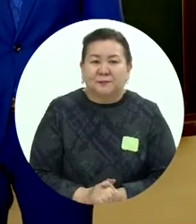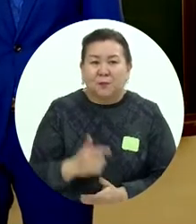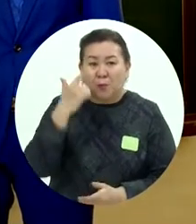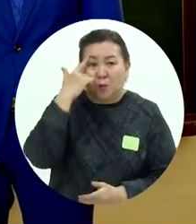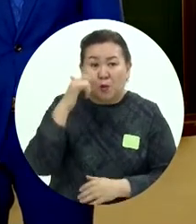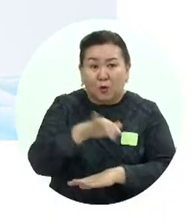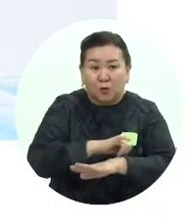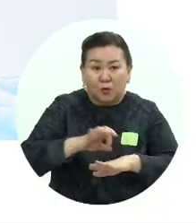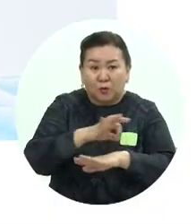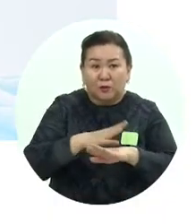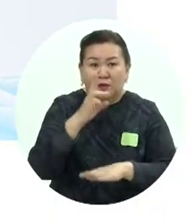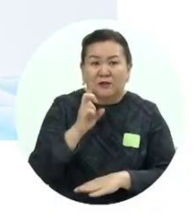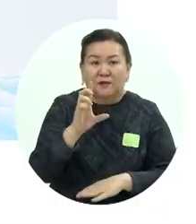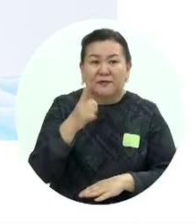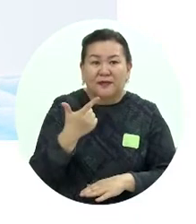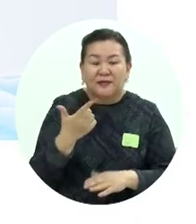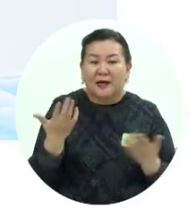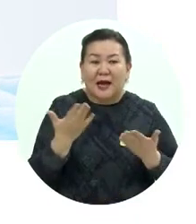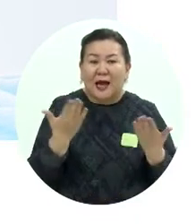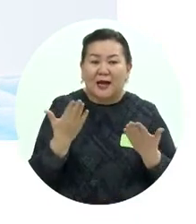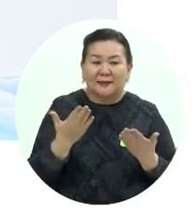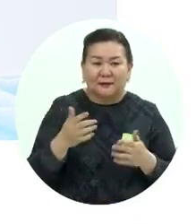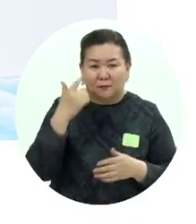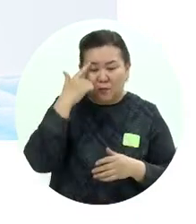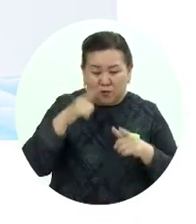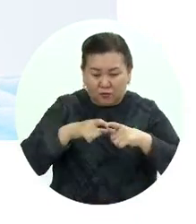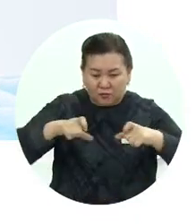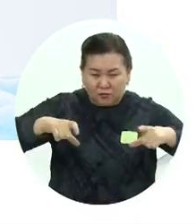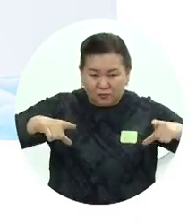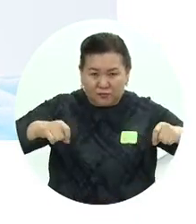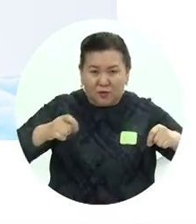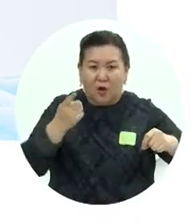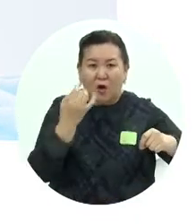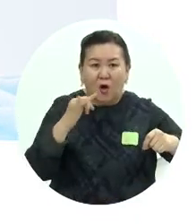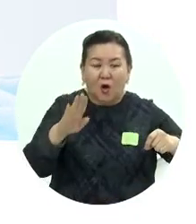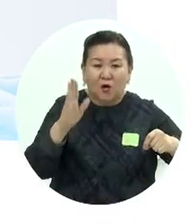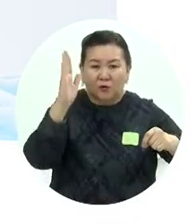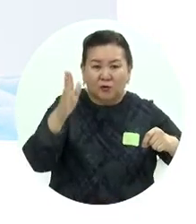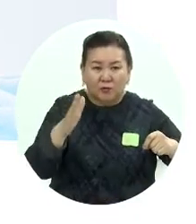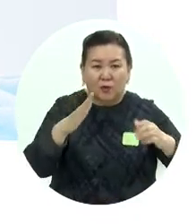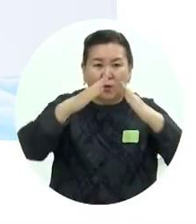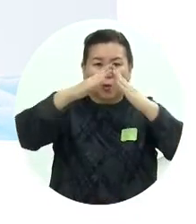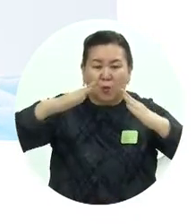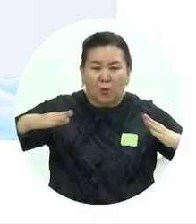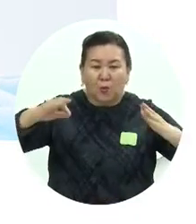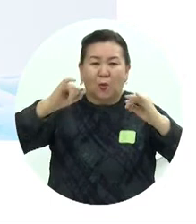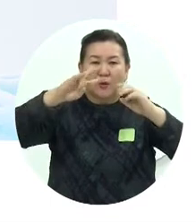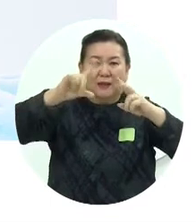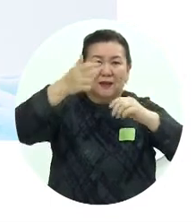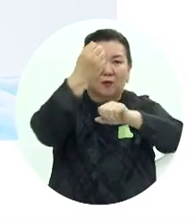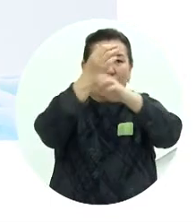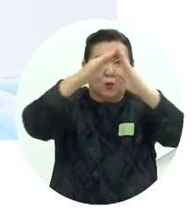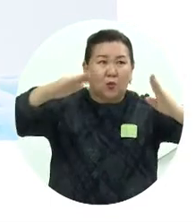За Монгол орны цэвдгийн дахалтыг аваад үзэх юм бол Монгол орны нийт нутаг дэвсгэрийн хойд хэсгээр буюу өндөрлөг уулархан хэсгээр цэвдэг нэлээд дарахсан